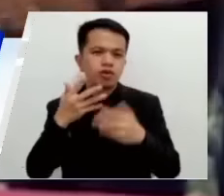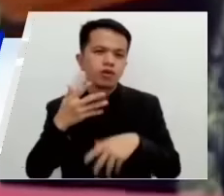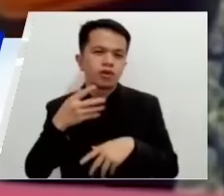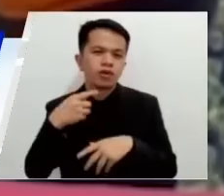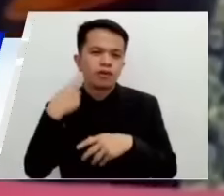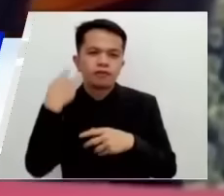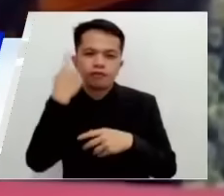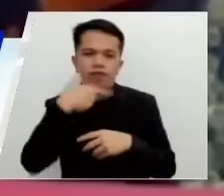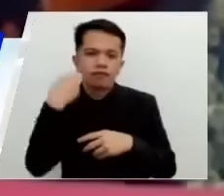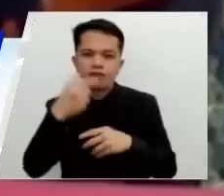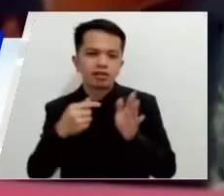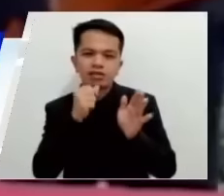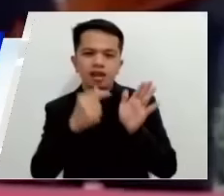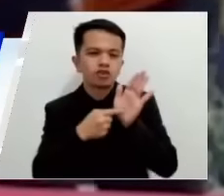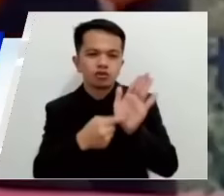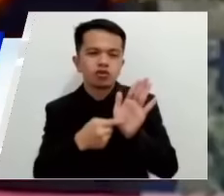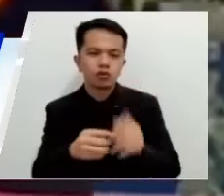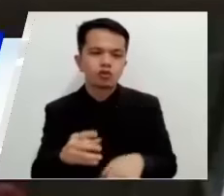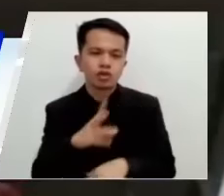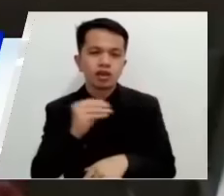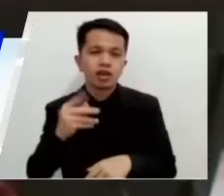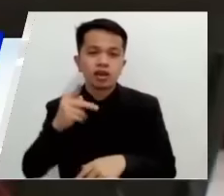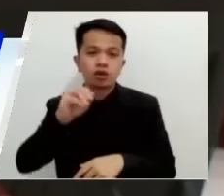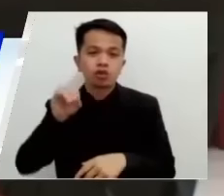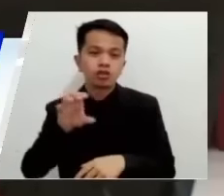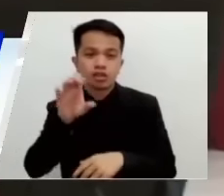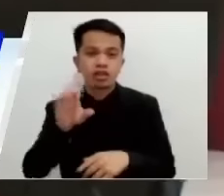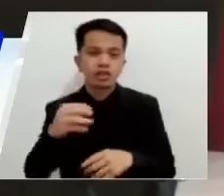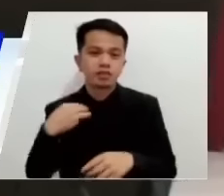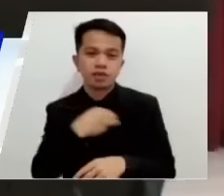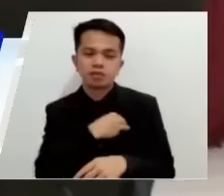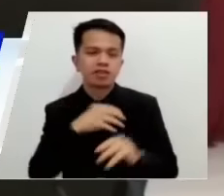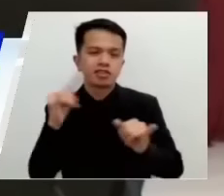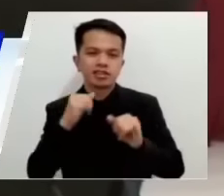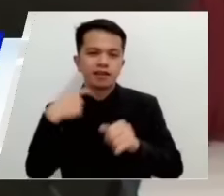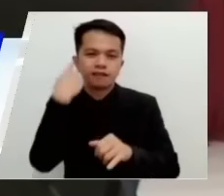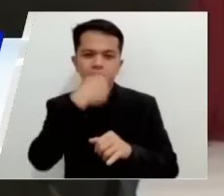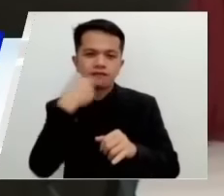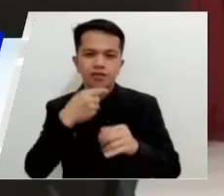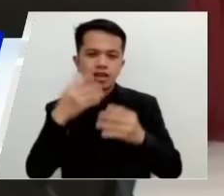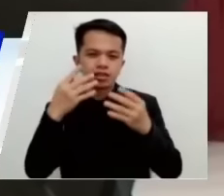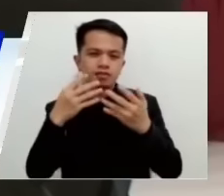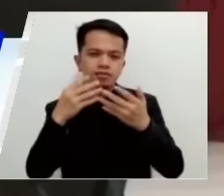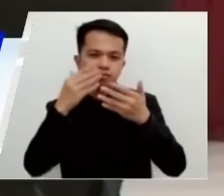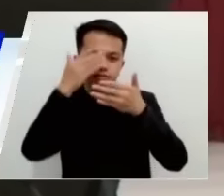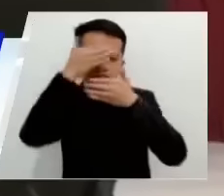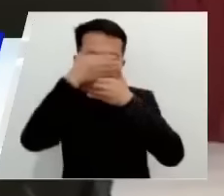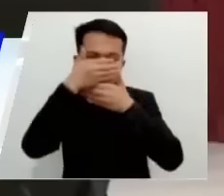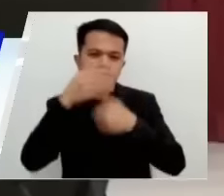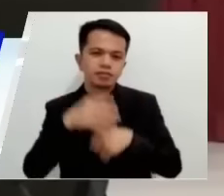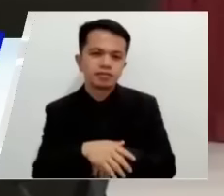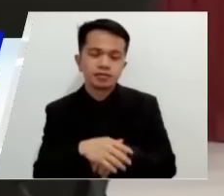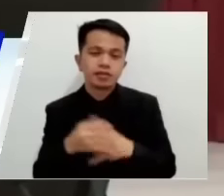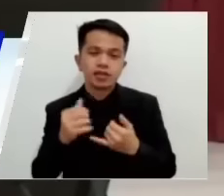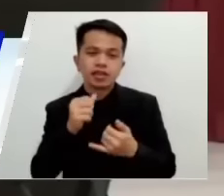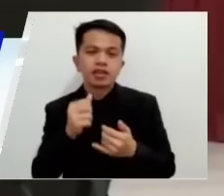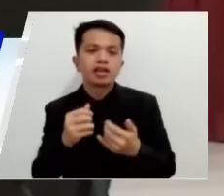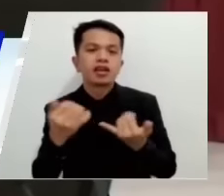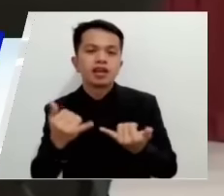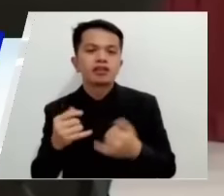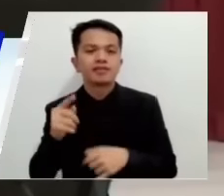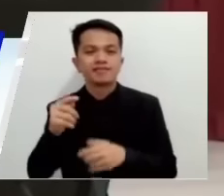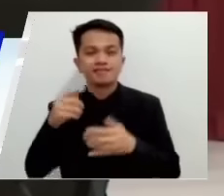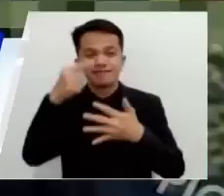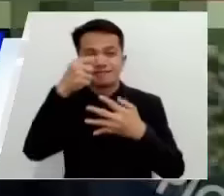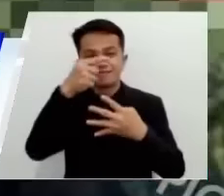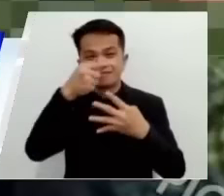mga kapwa-akusado at KOJC members na sina Jacqueline Roy, Ingrid Canada, Crescente Canada, at Sylvia